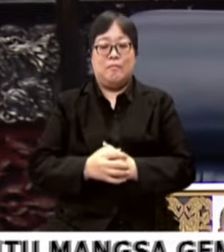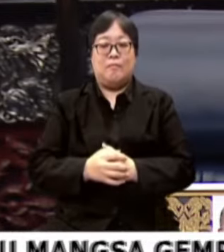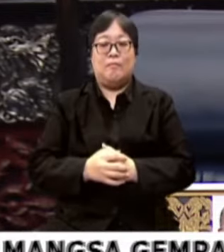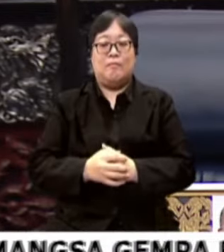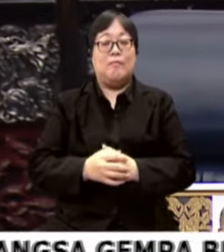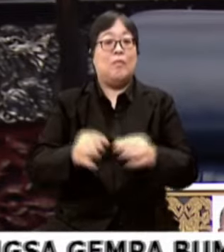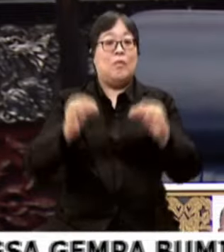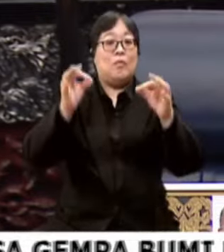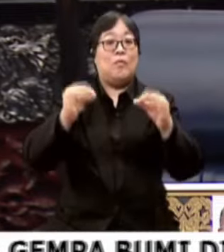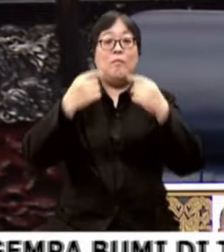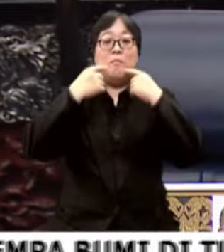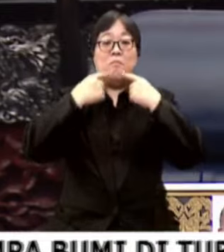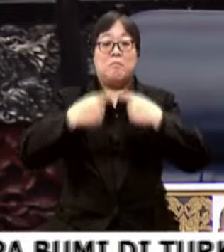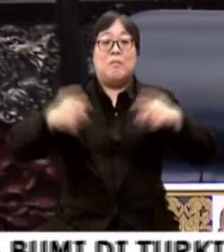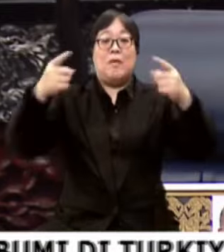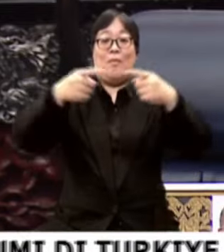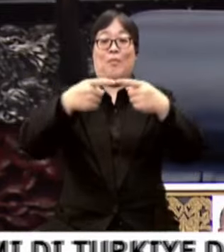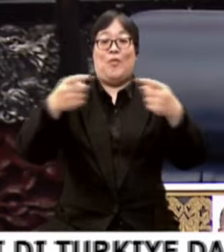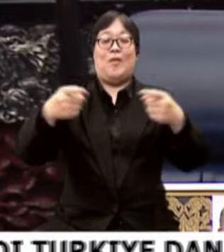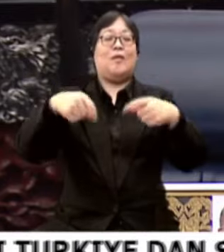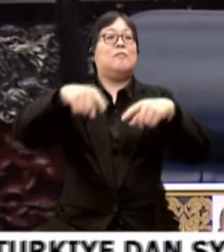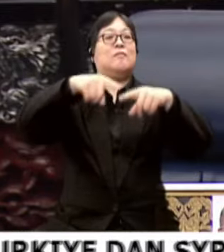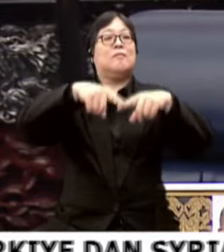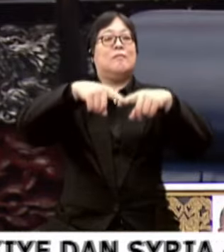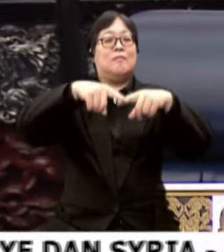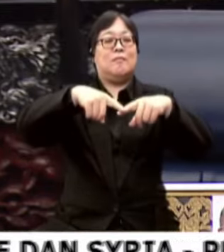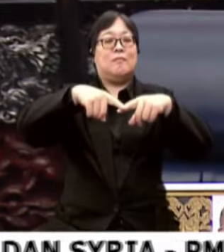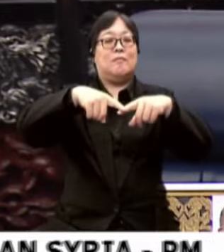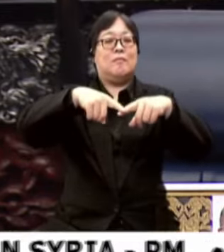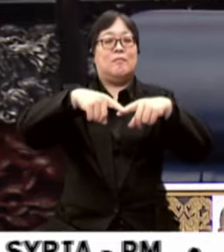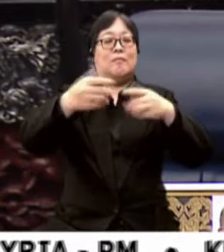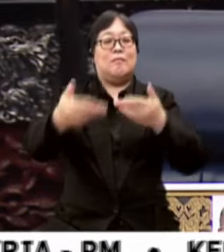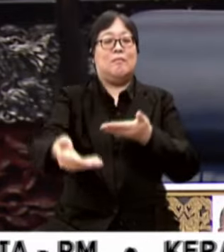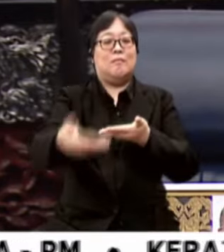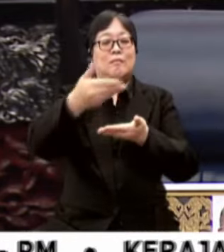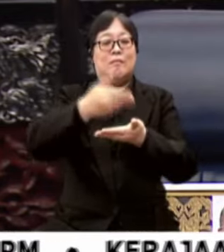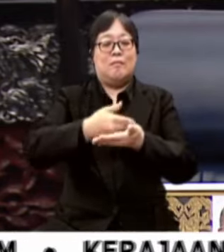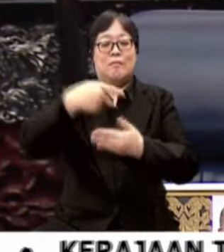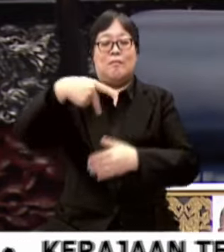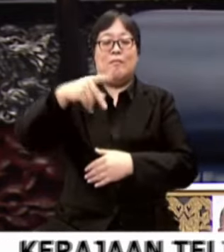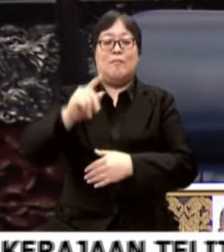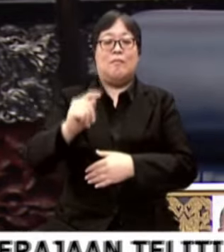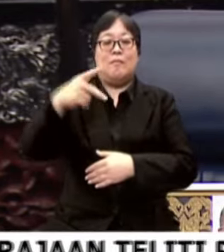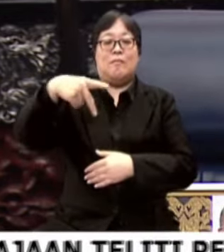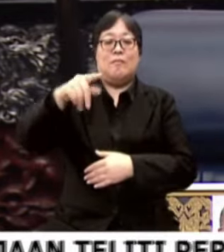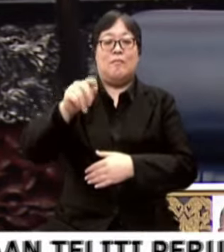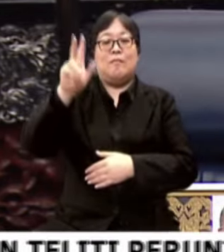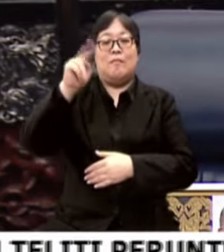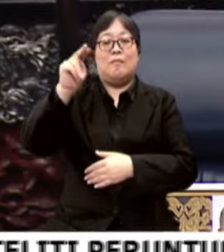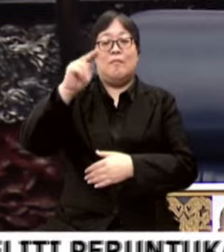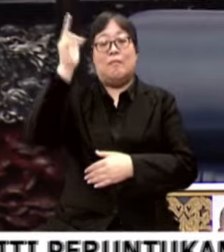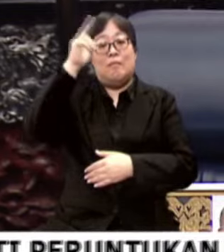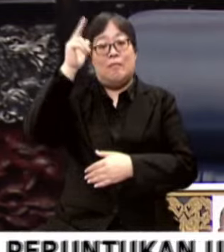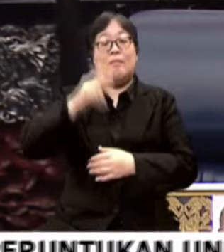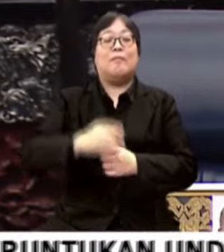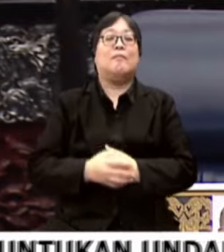mendapat keputusan Cemerlang bergantung kepada permohonan PT PTN kepada kerajaan